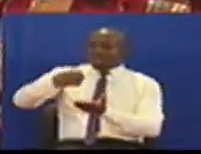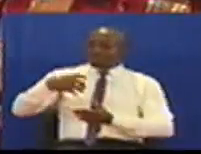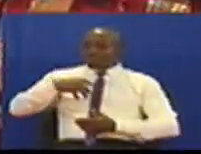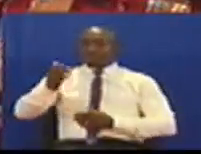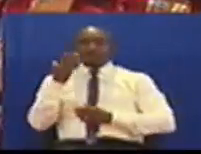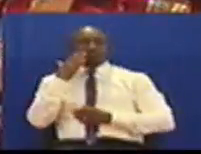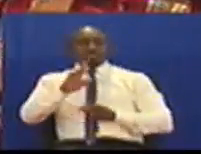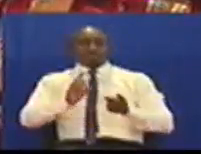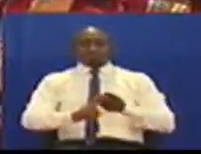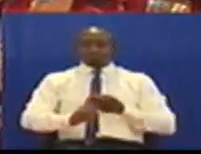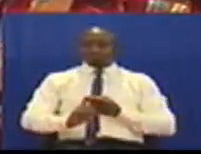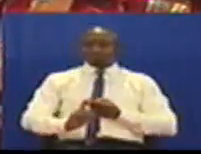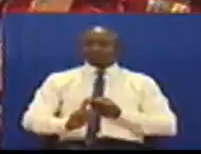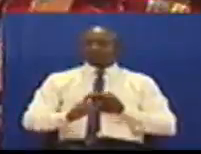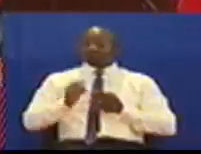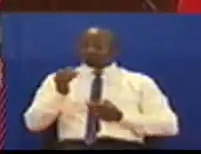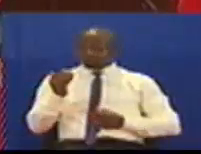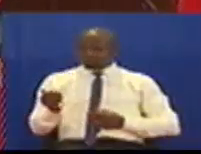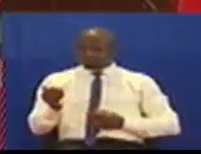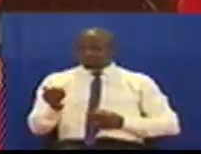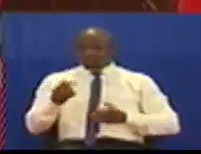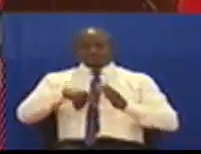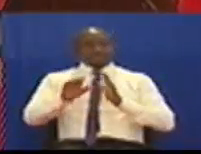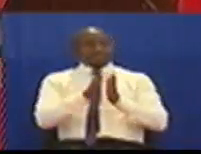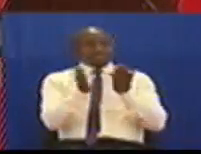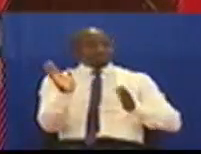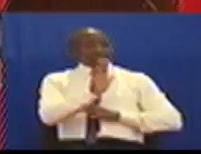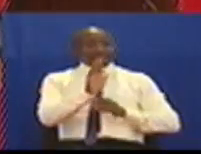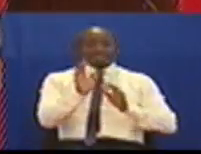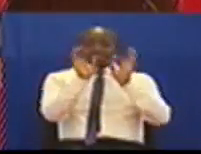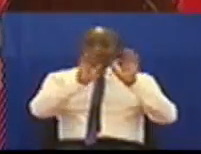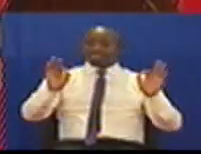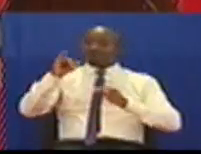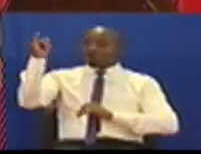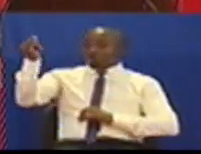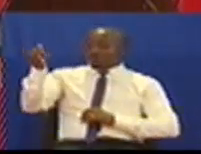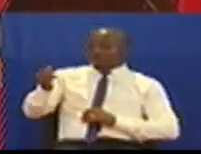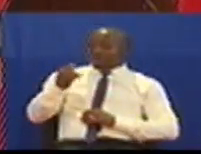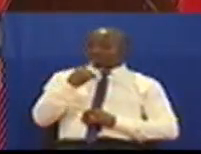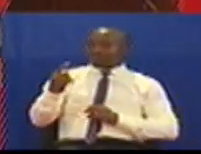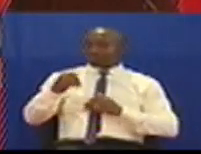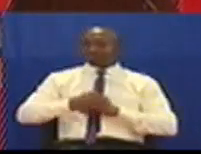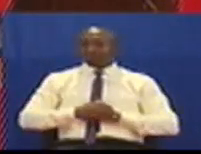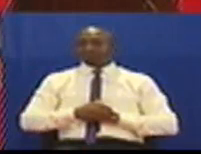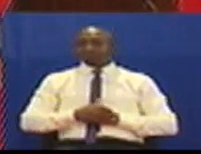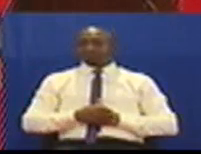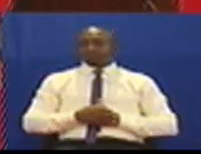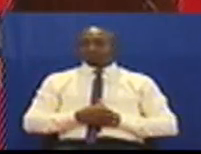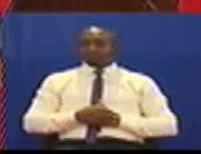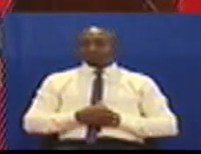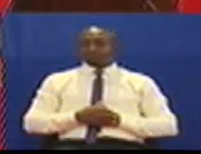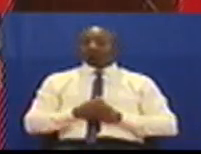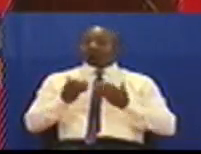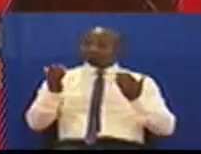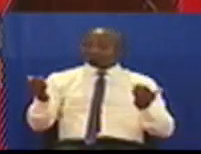ya Mungu Subhanahu anasema kwenye kitabu chake kitakatifu cha Qur'an, antum shuhadau fil ardhi,